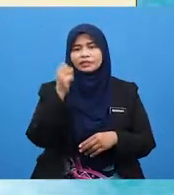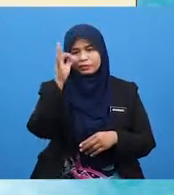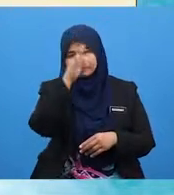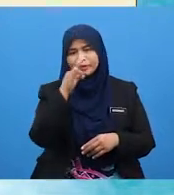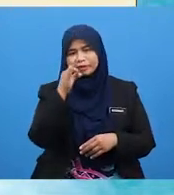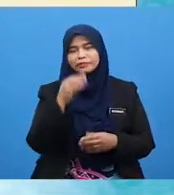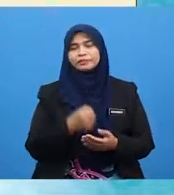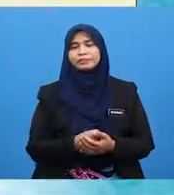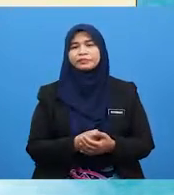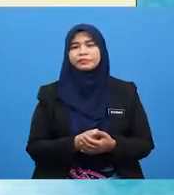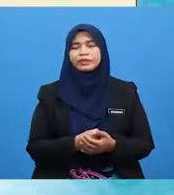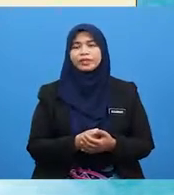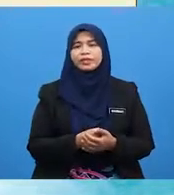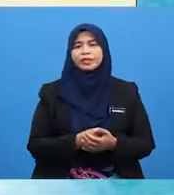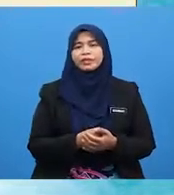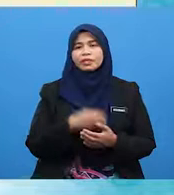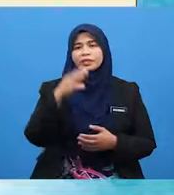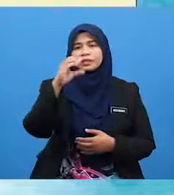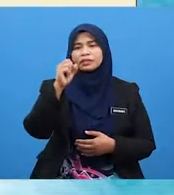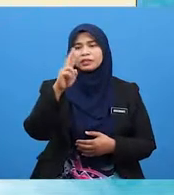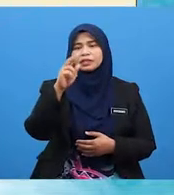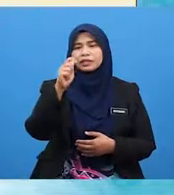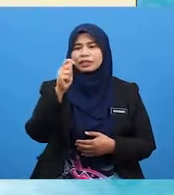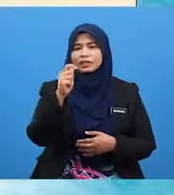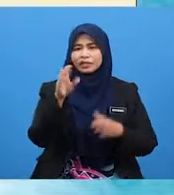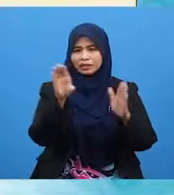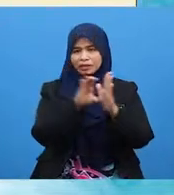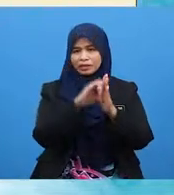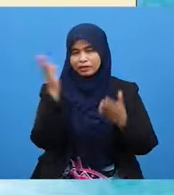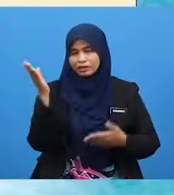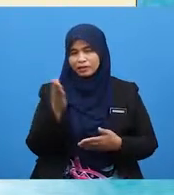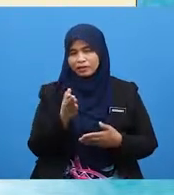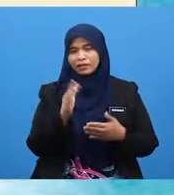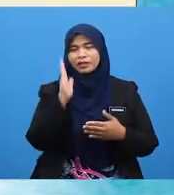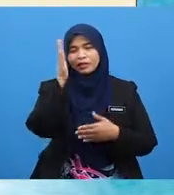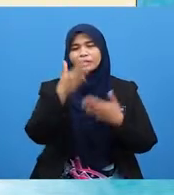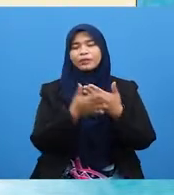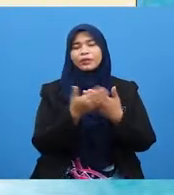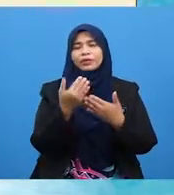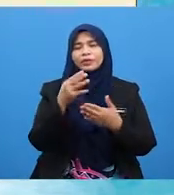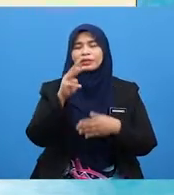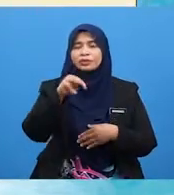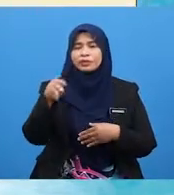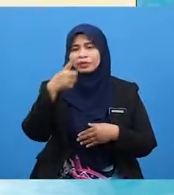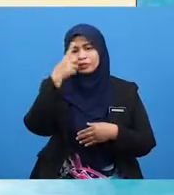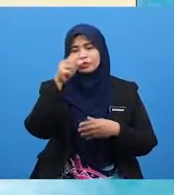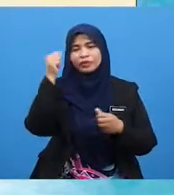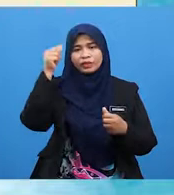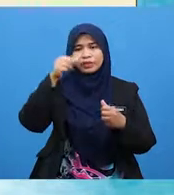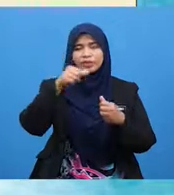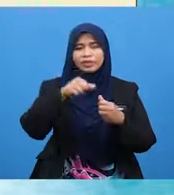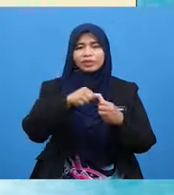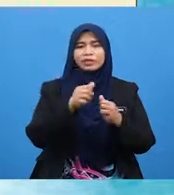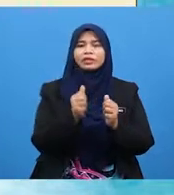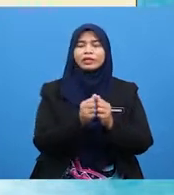tokoh. Carta infografik seperti ini akan memudahkan murid-murid untuk mengingat maklumat dengan